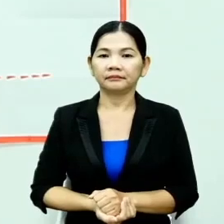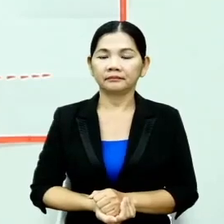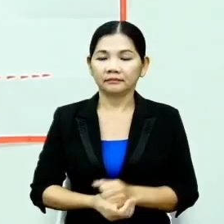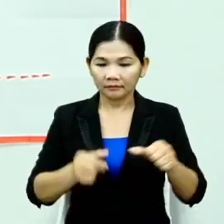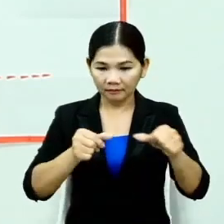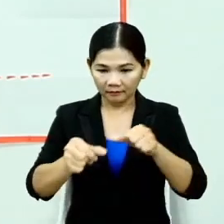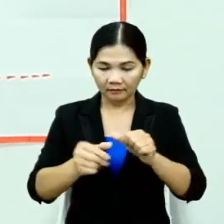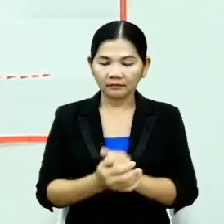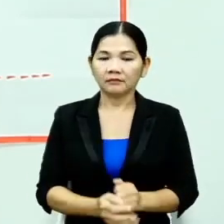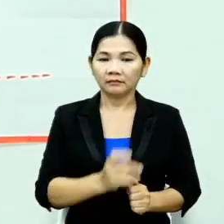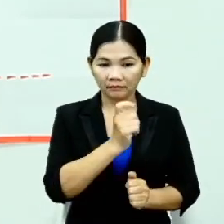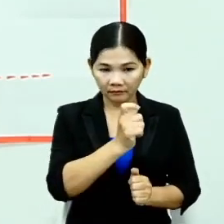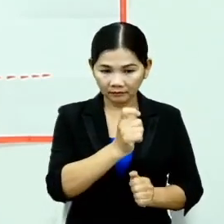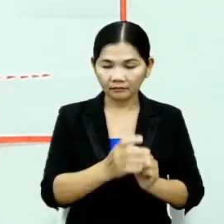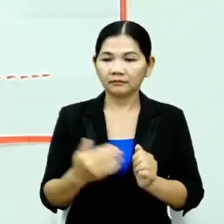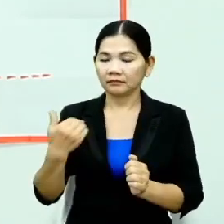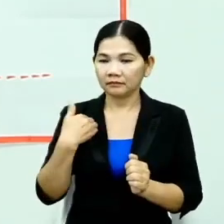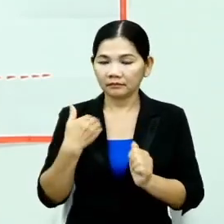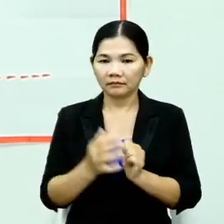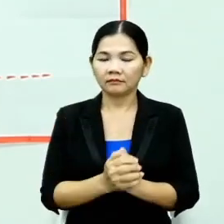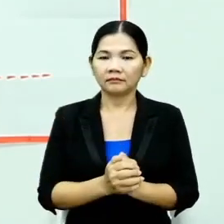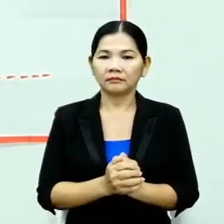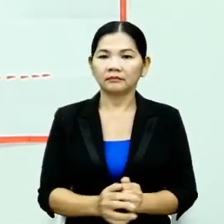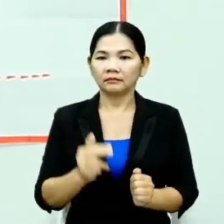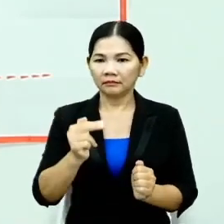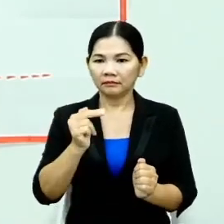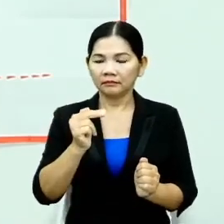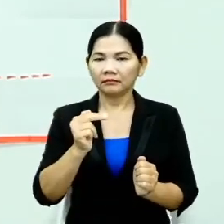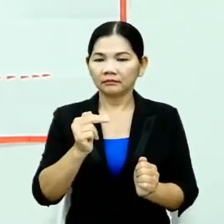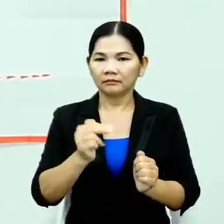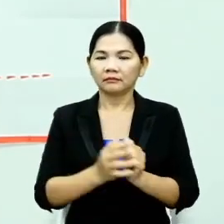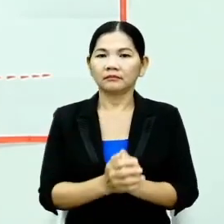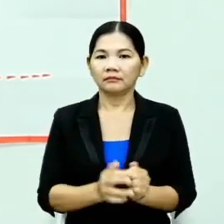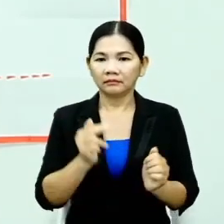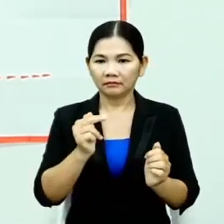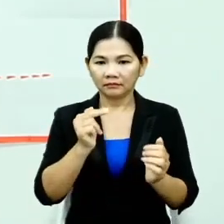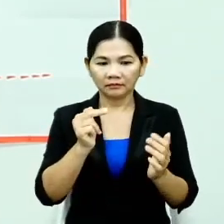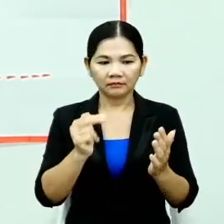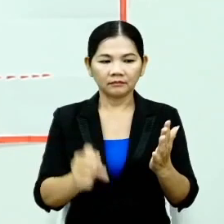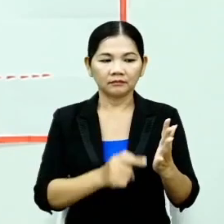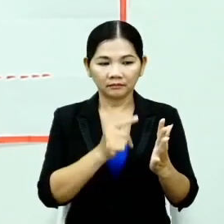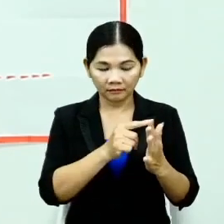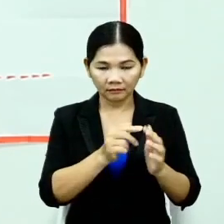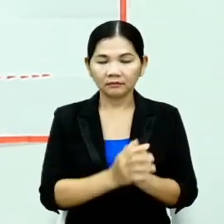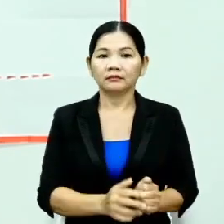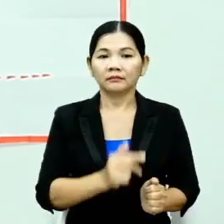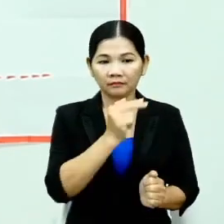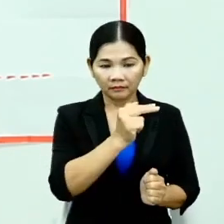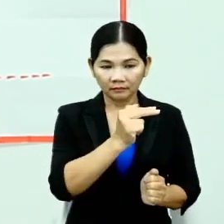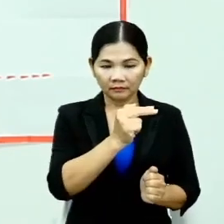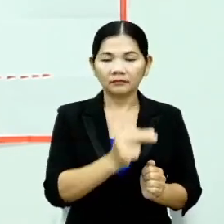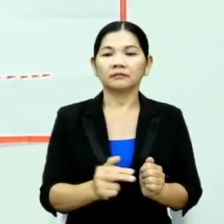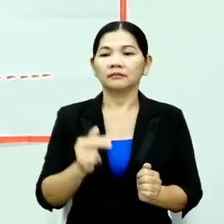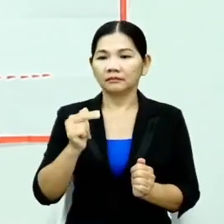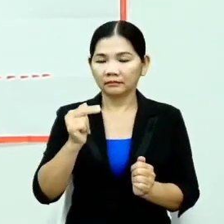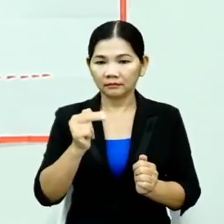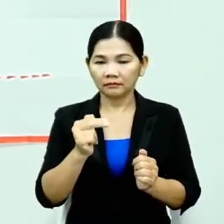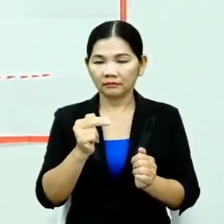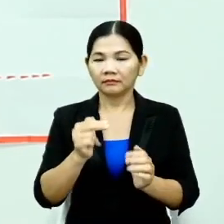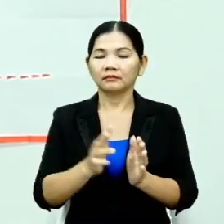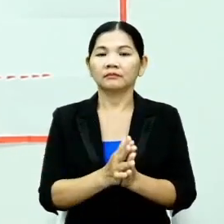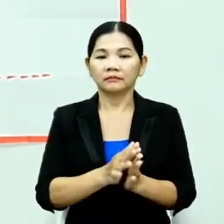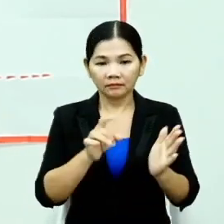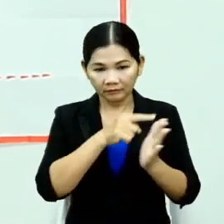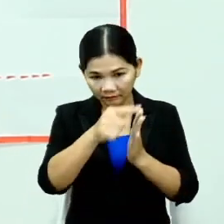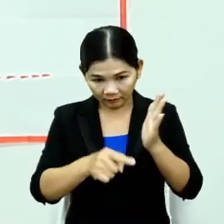ទៅទៀតកូនមើលខអ្នកគ្រូមានតូអ៊ីទីតើកូនត្រូវបំពេញនឹងមានព្យញ្ជនៈតូកូនត្រូវបំពេញស្រៈអ្វី